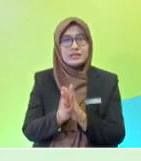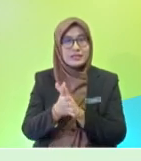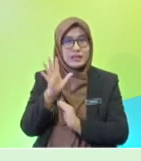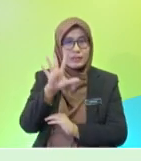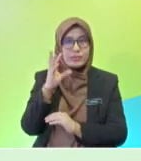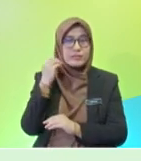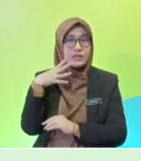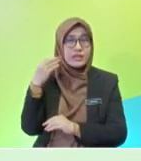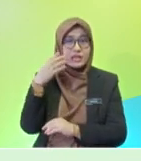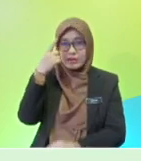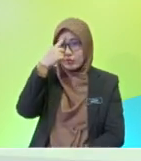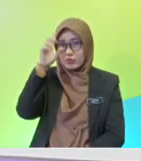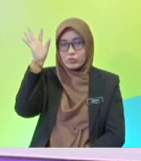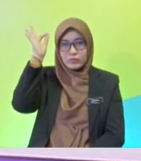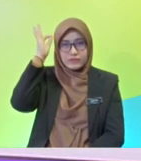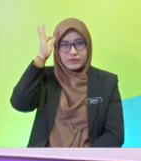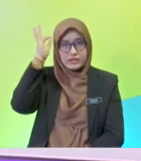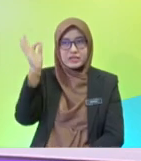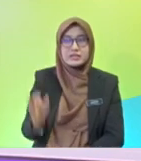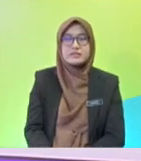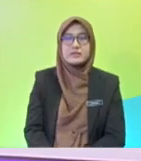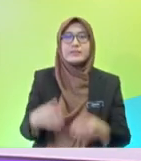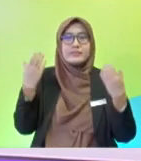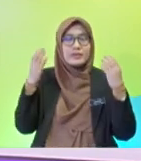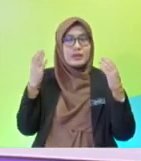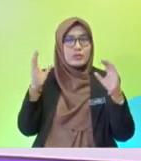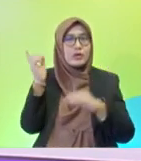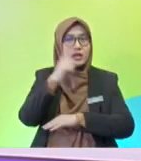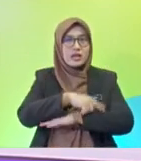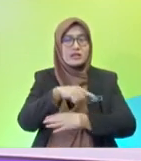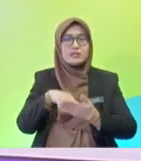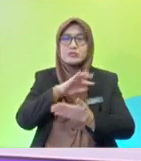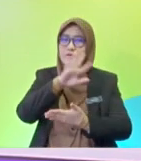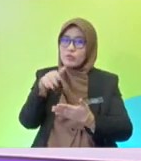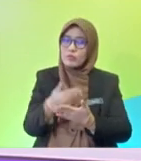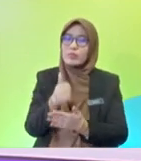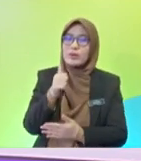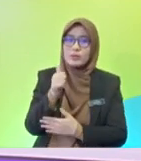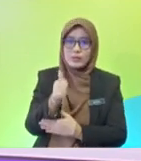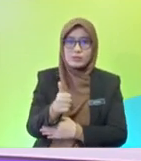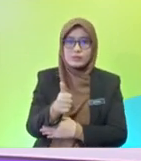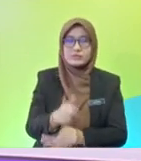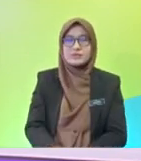untuk Viras semua hebat semua